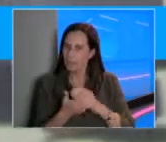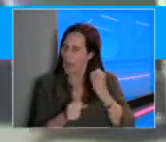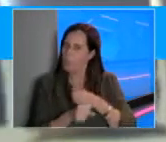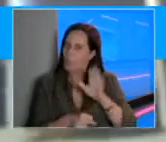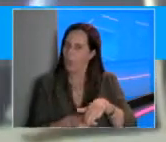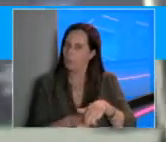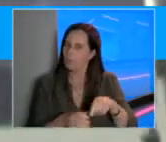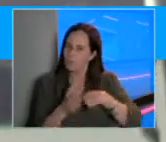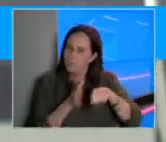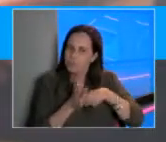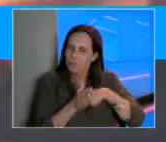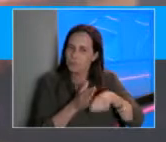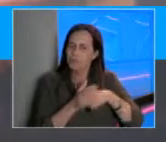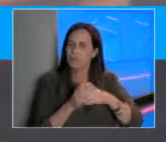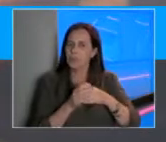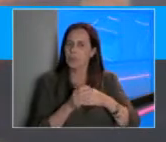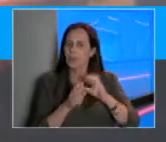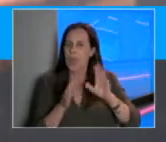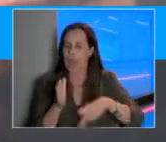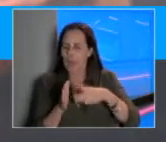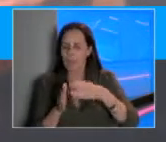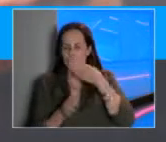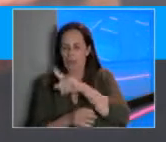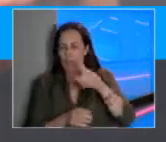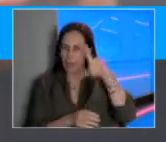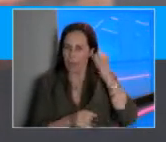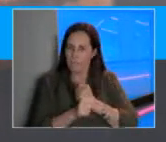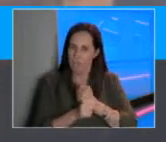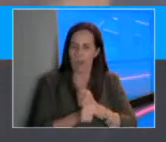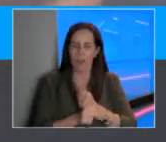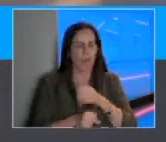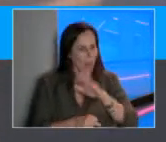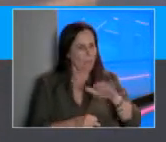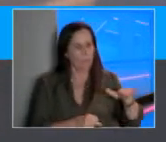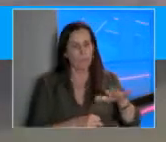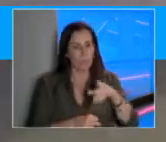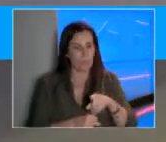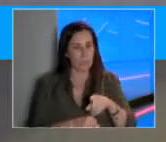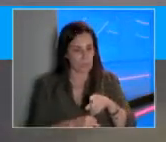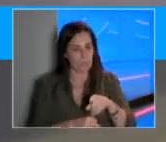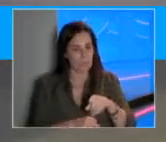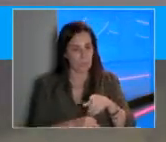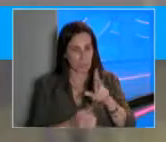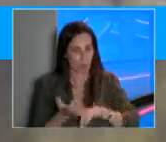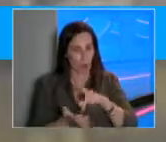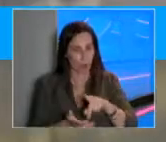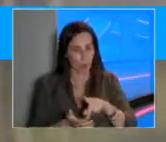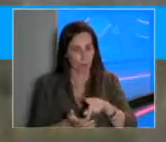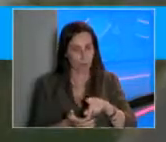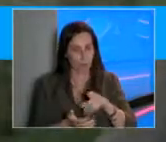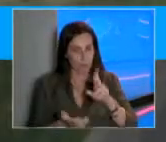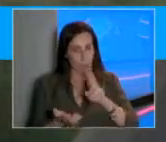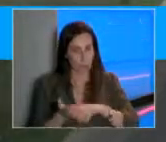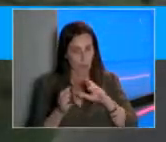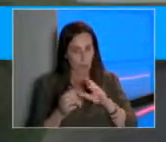גם כל מה שקשור לתשתיות הרכבת, אם זו הרכבת בין ירושלים ותל אביב, אבל לא רק. האם נכונה האגדה האורבנית הזאת? האם זו